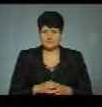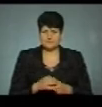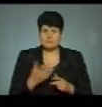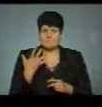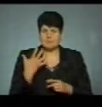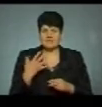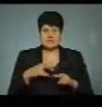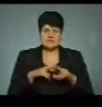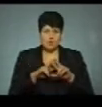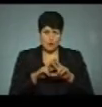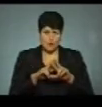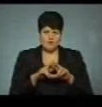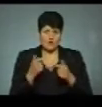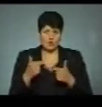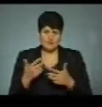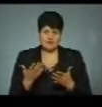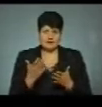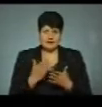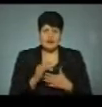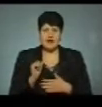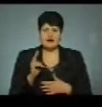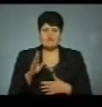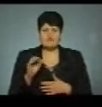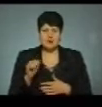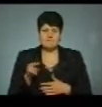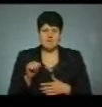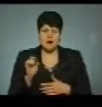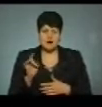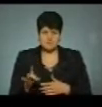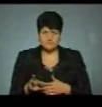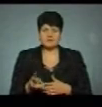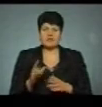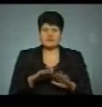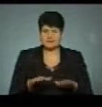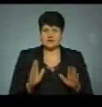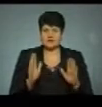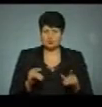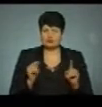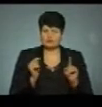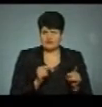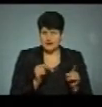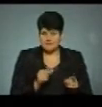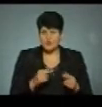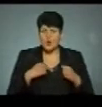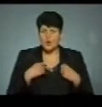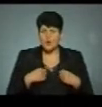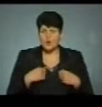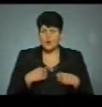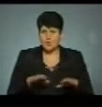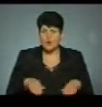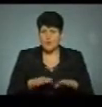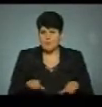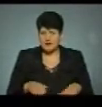п'ятизірковий отель, на території котрого розташовано аквапарк і великий басейн. Дітки будуть там купатися на